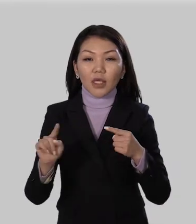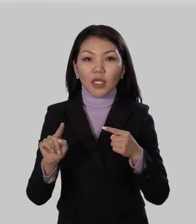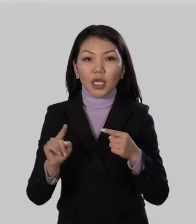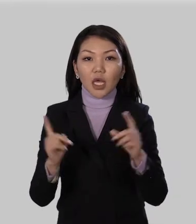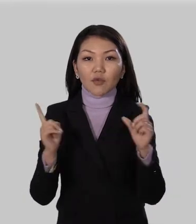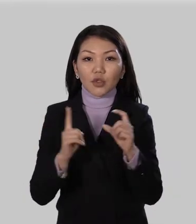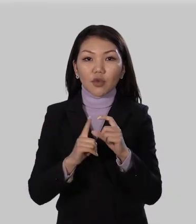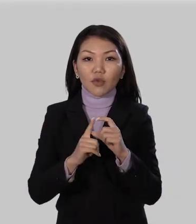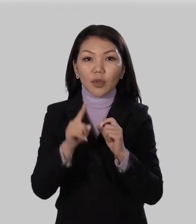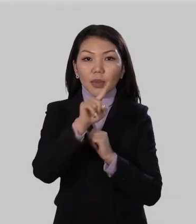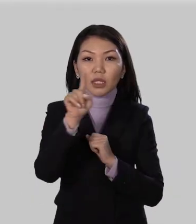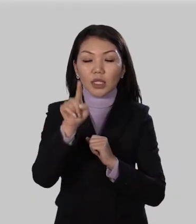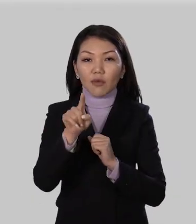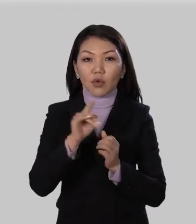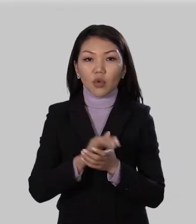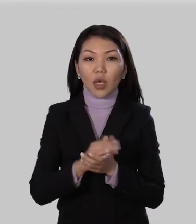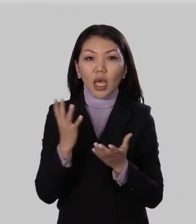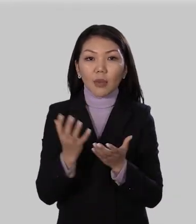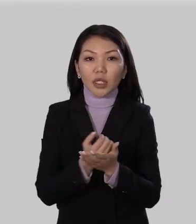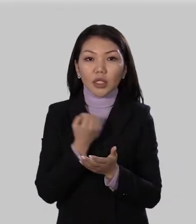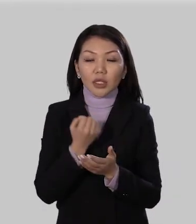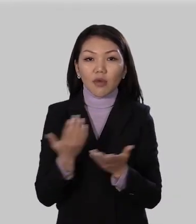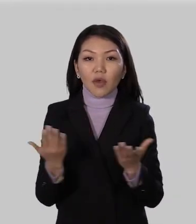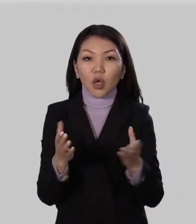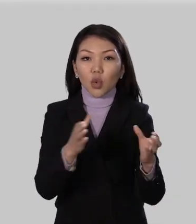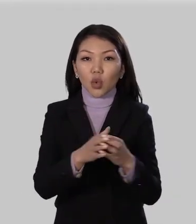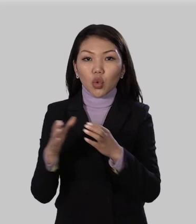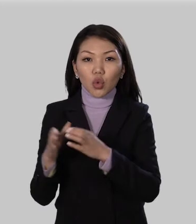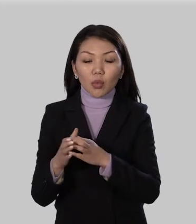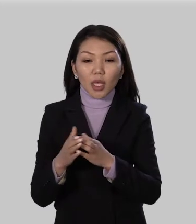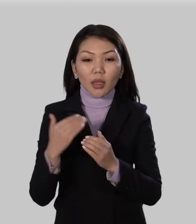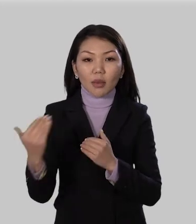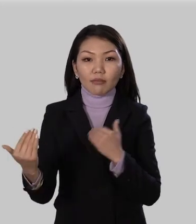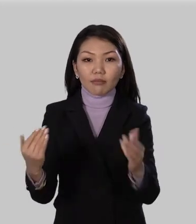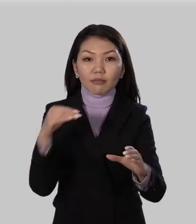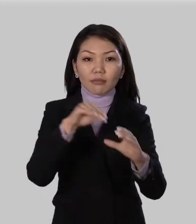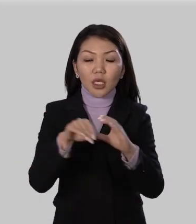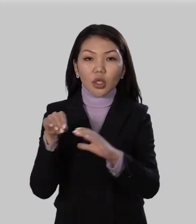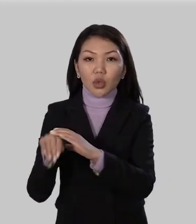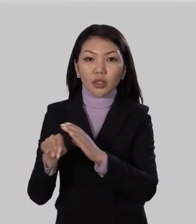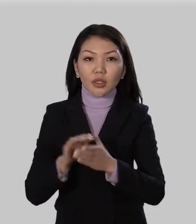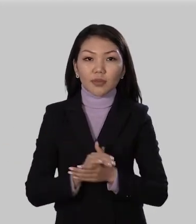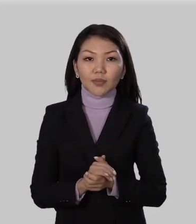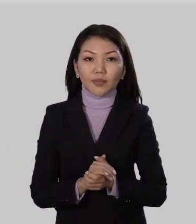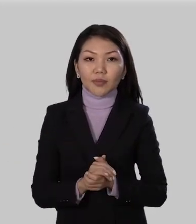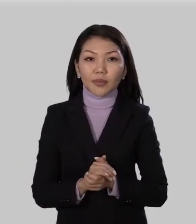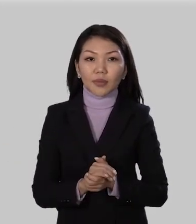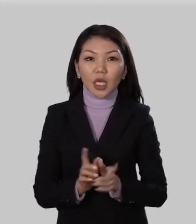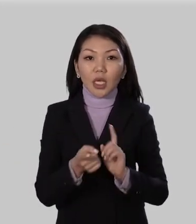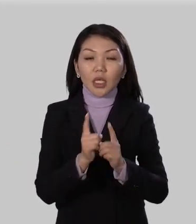Выделяю в слове приставку. Определяю, к какой группе она относится.